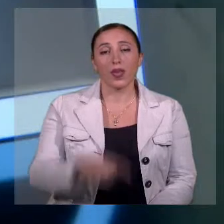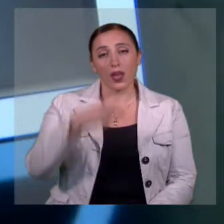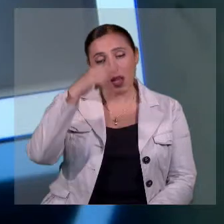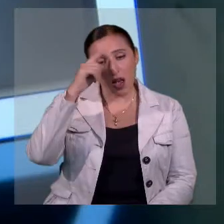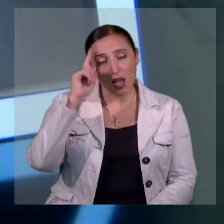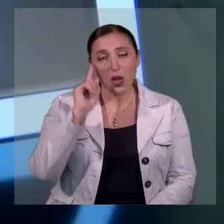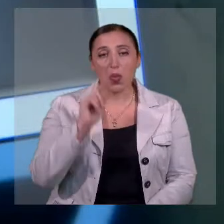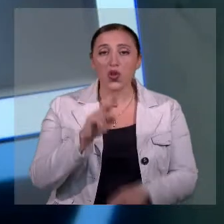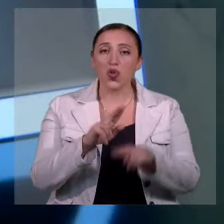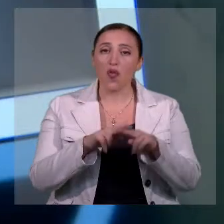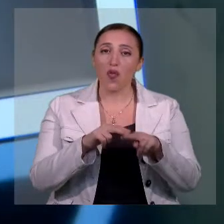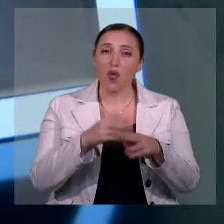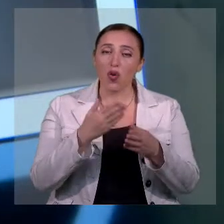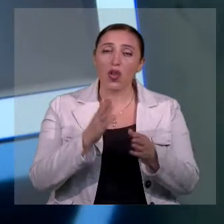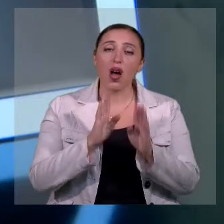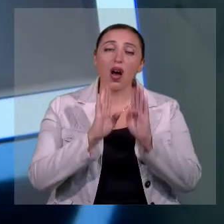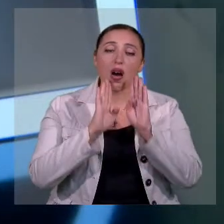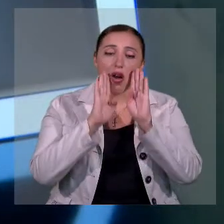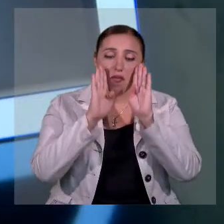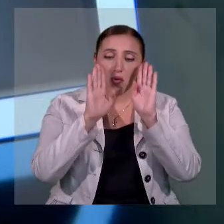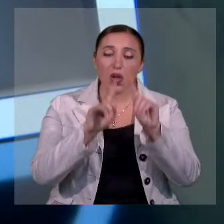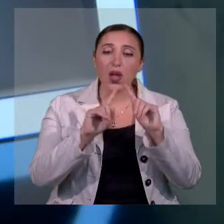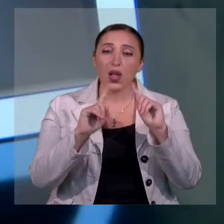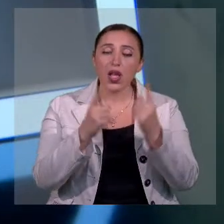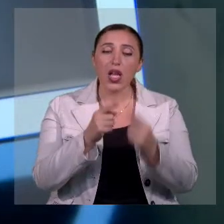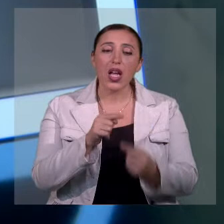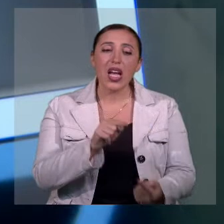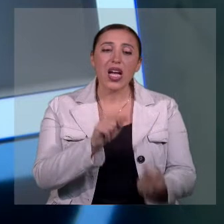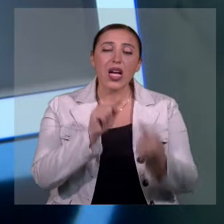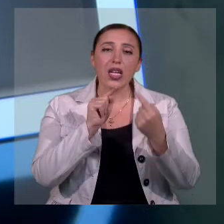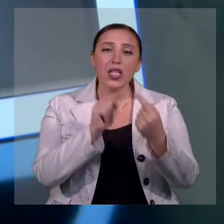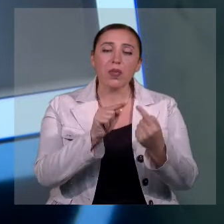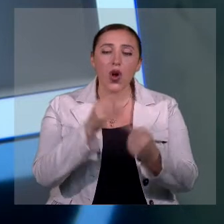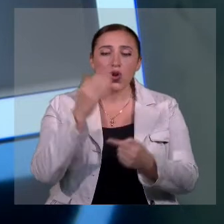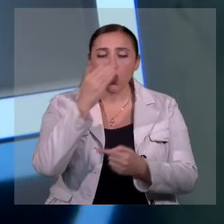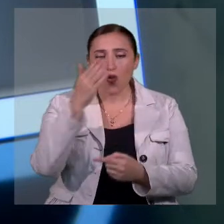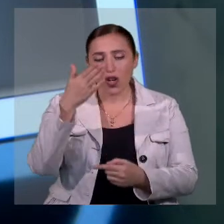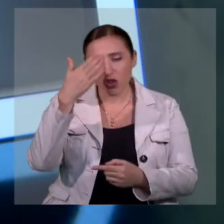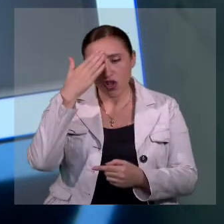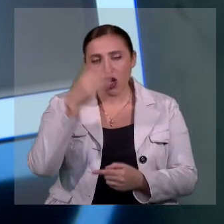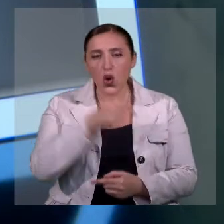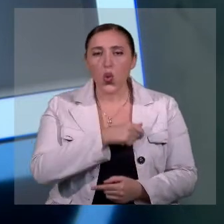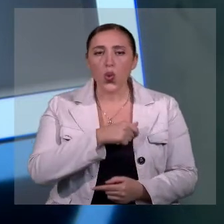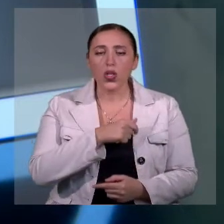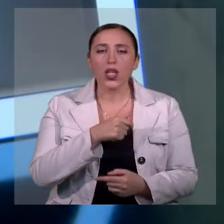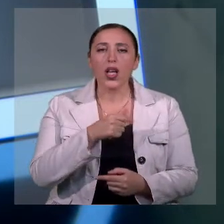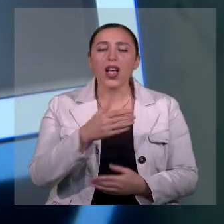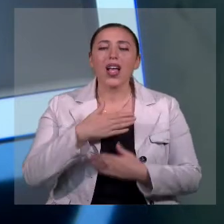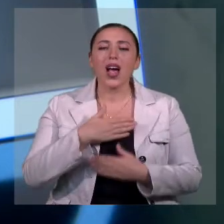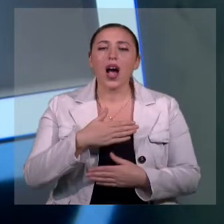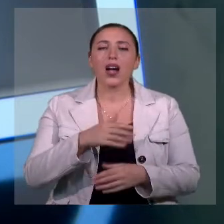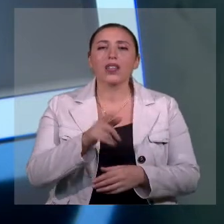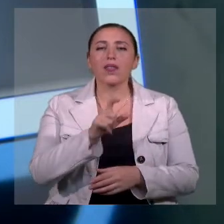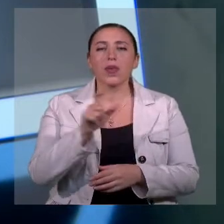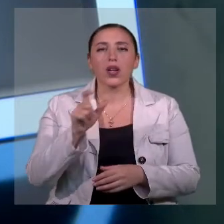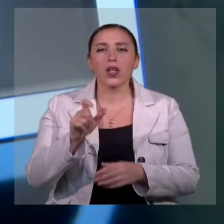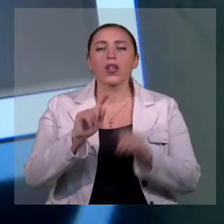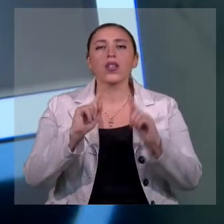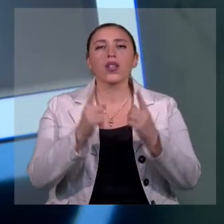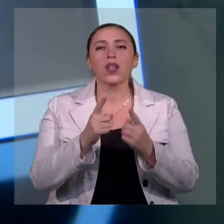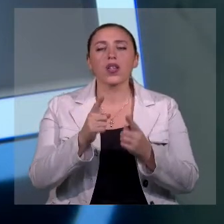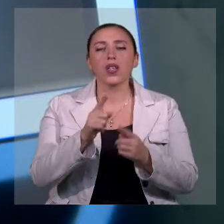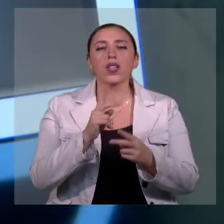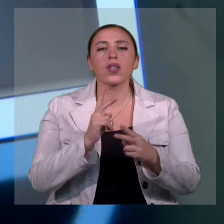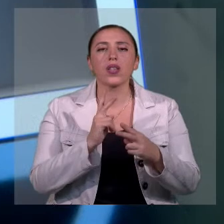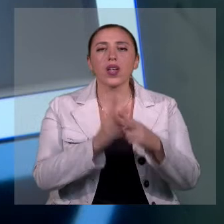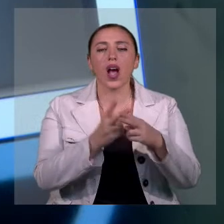Ադրբեջանի ոստիկանությունը վաղ առավոտից ձերբակալել է ընդդիմադիր ժողովրդական ճակատ կուսակցության մի շարք ակտիվիստների, նպատակ ունենալով